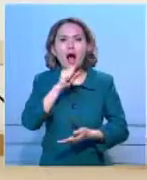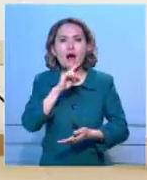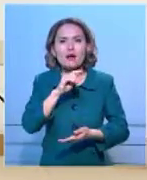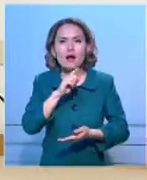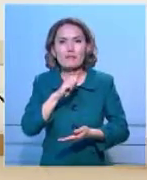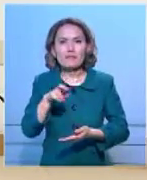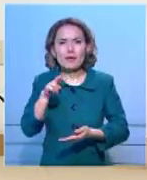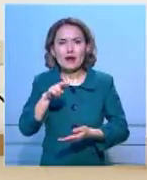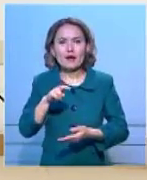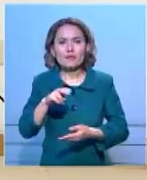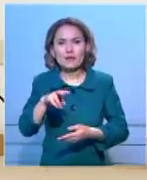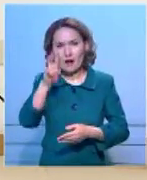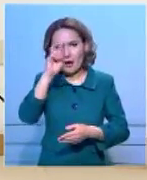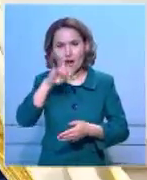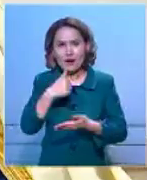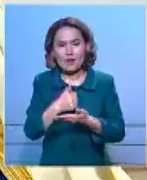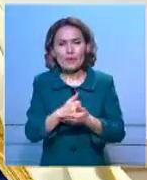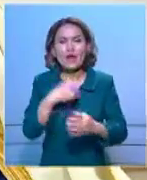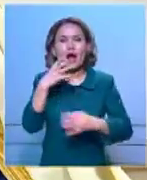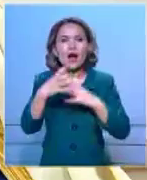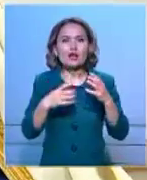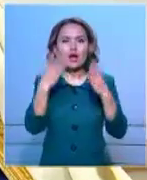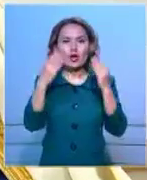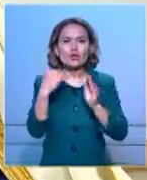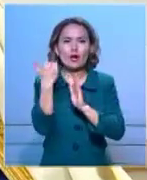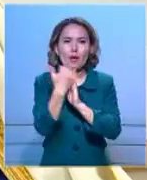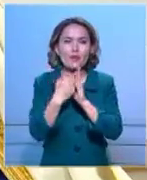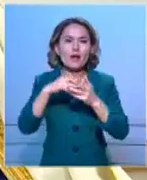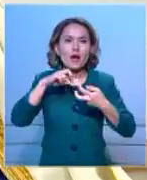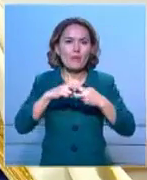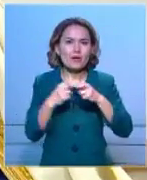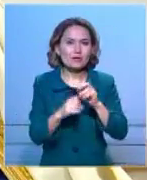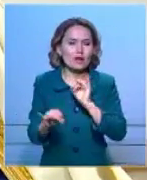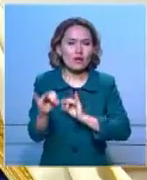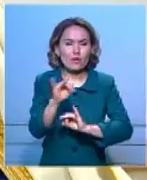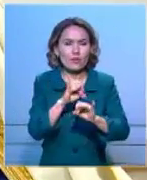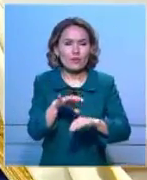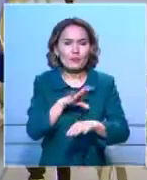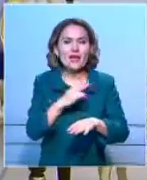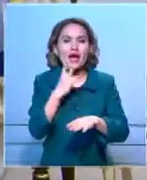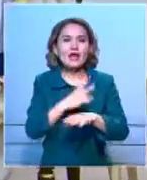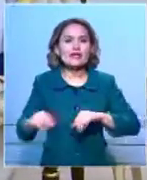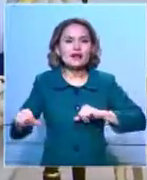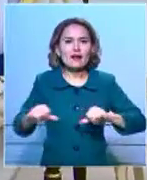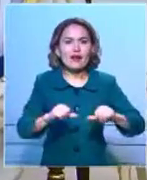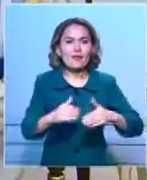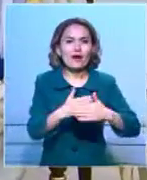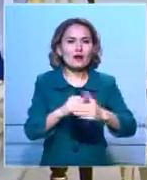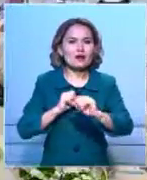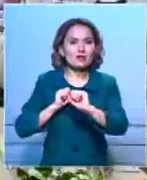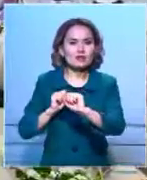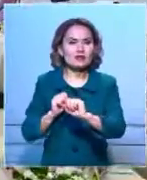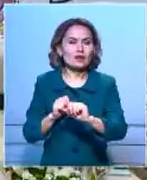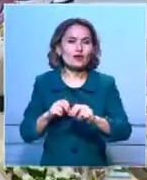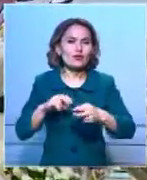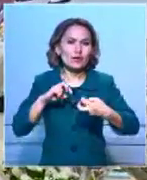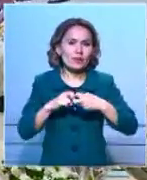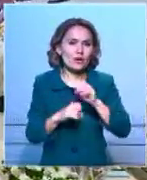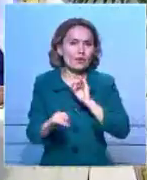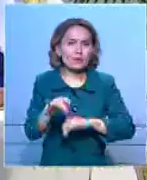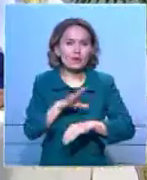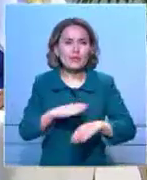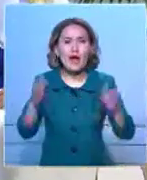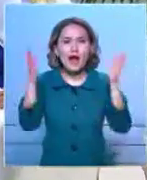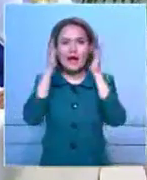Сауд Арабиясының королі халықаралық күн тәртібіндегі мәселелер жөнінде, оның ішінде терроризм мен экстремизм жайын ой бөлісті. Сондай-ақ